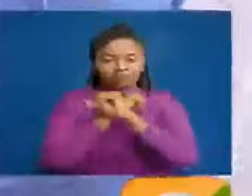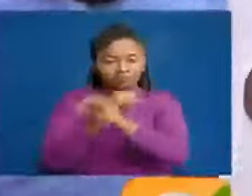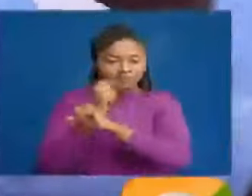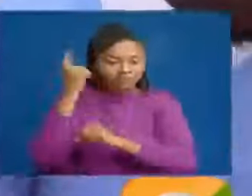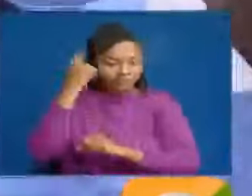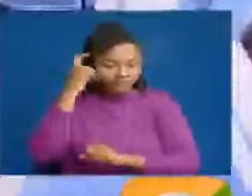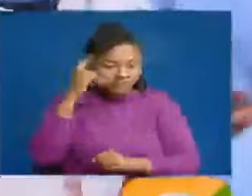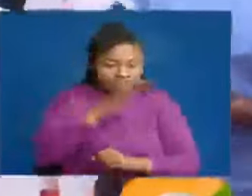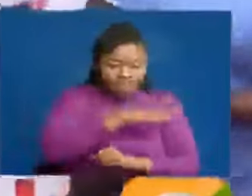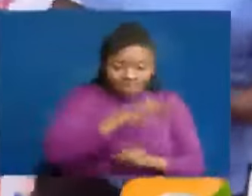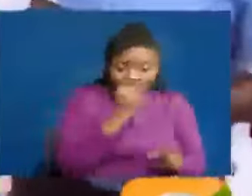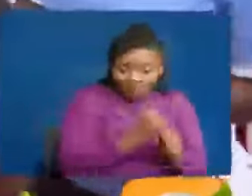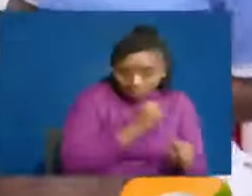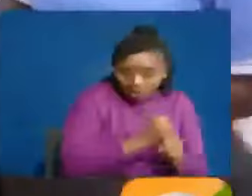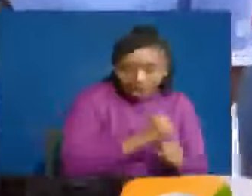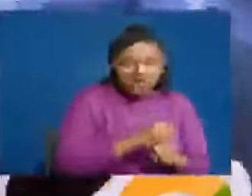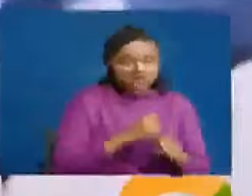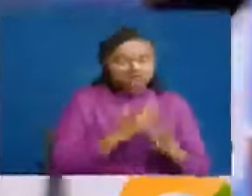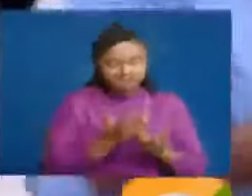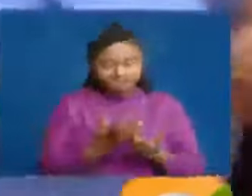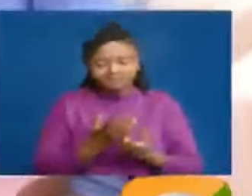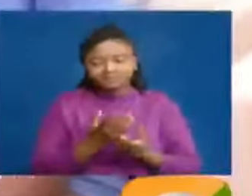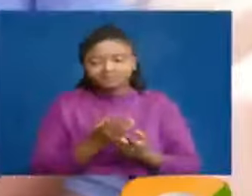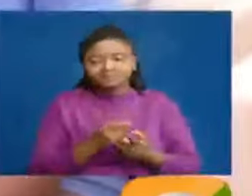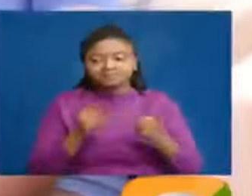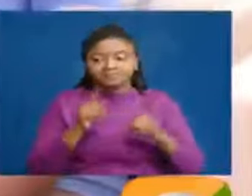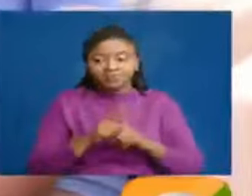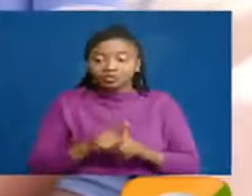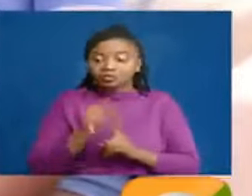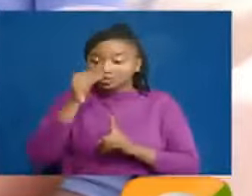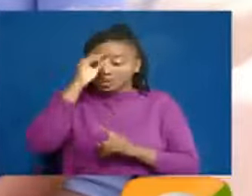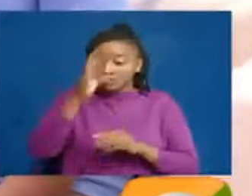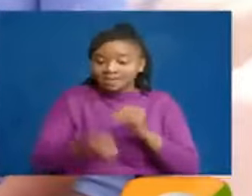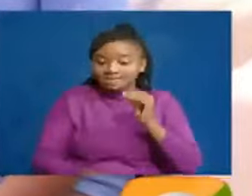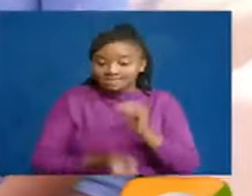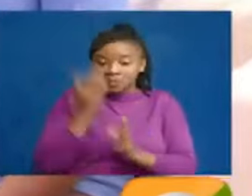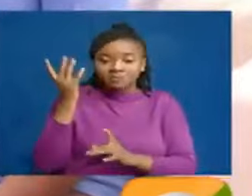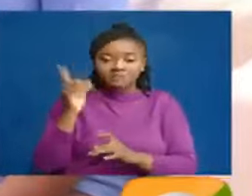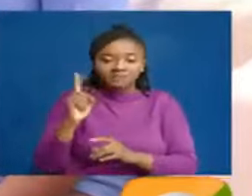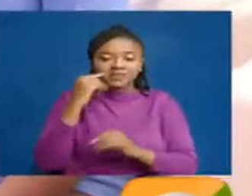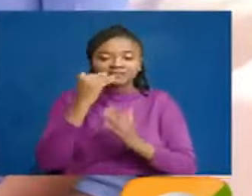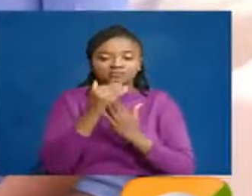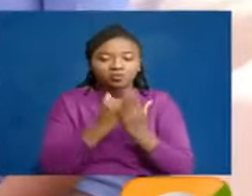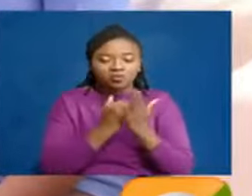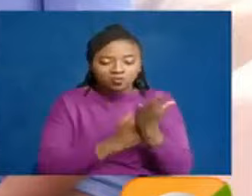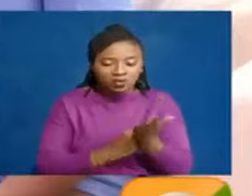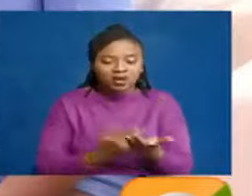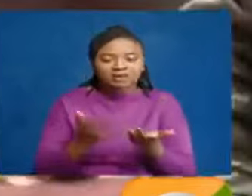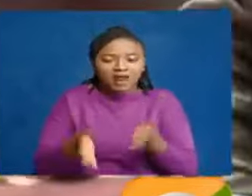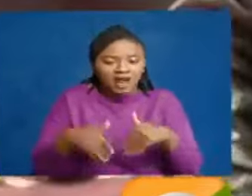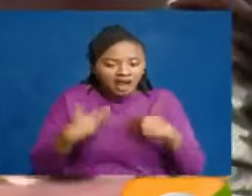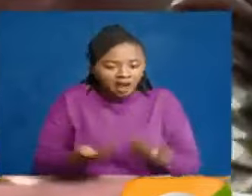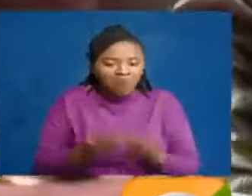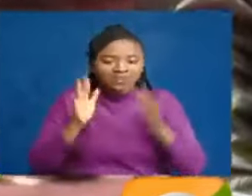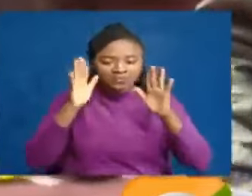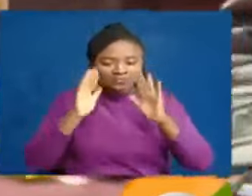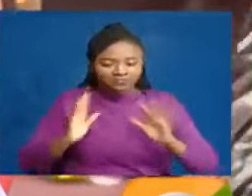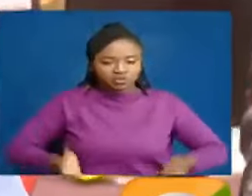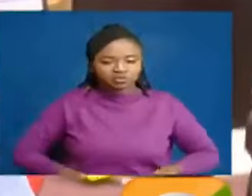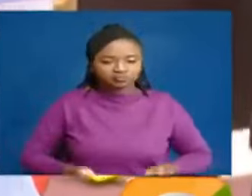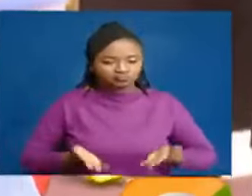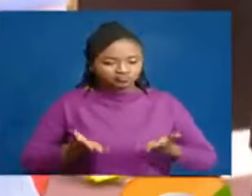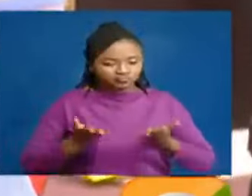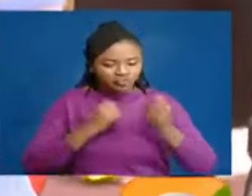kazi kulingana na kauli mbiu ya mwaka huu. Serikali imezindua mwongozo wa kwanza wa kitaifa kuhusu ustawi wa akili mahali pa